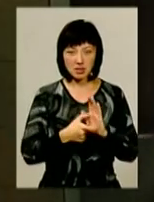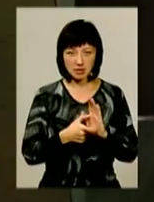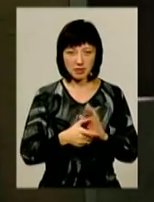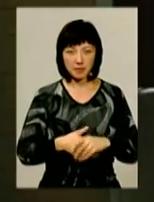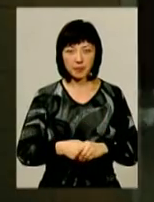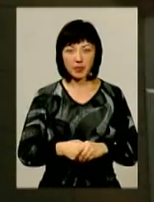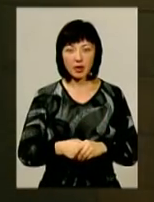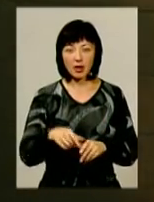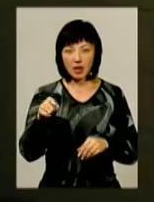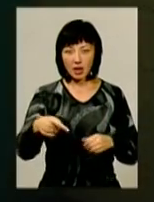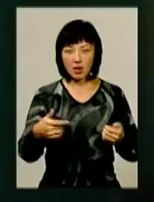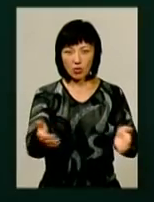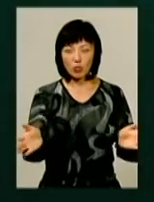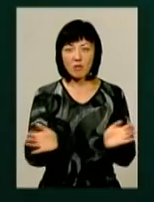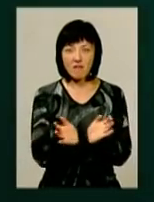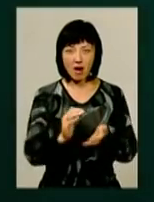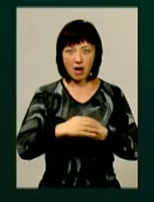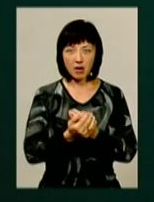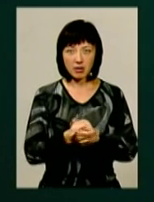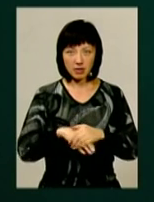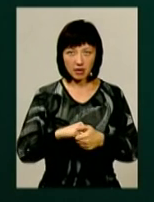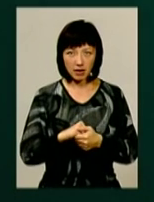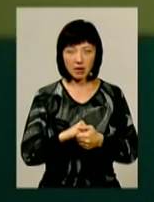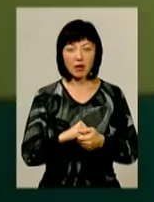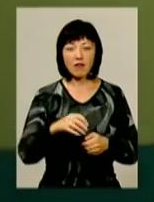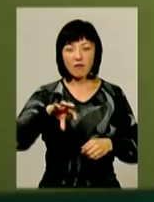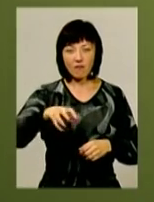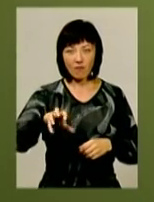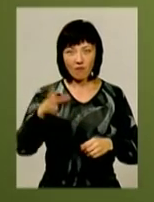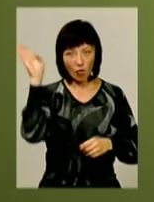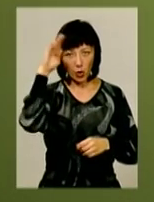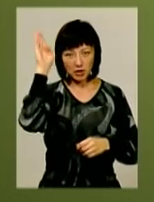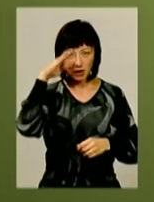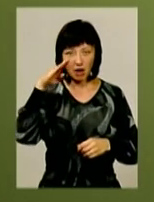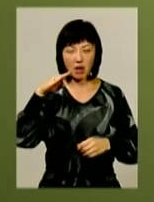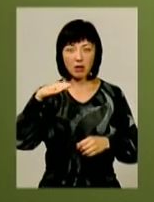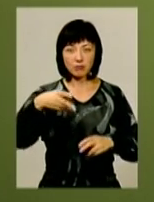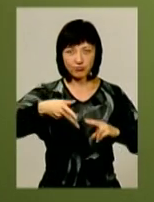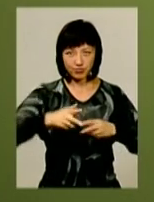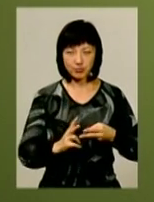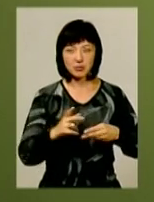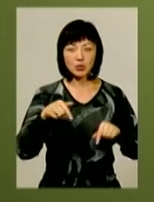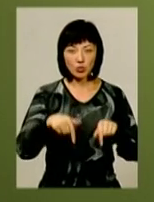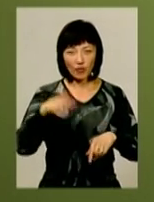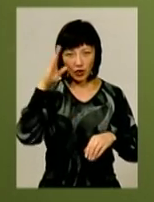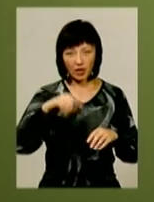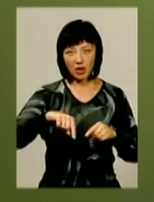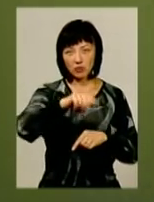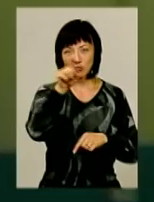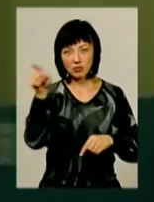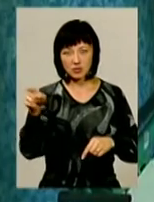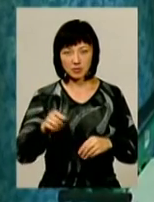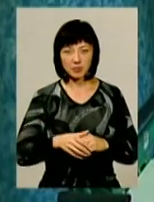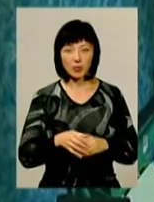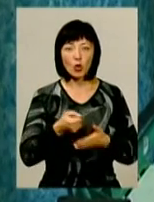два рукомийника, які стояли тут, була підключена вода, обрізана, отсюди, звідси вода йшла через весь коридор